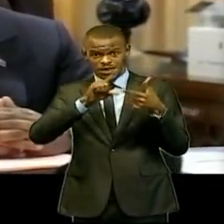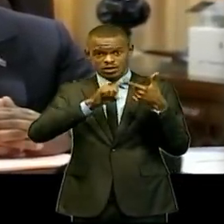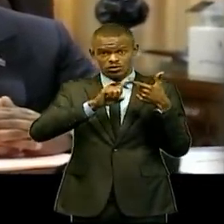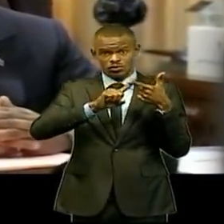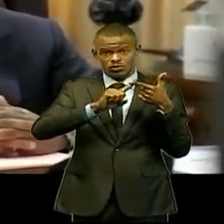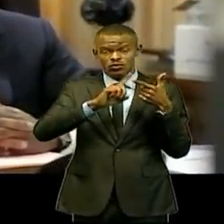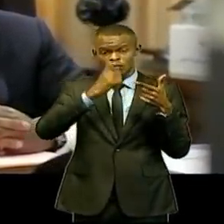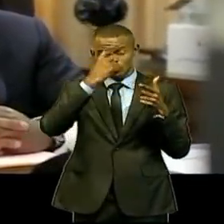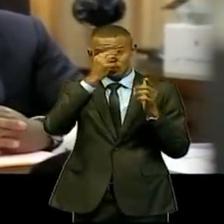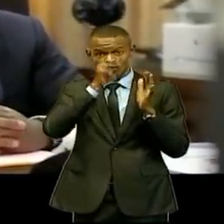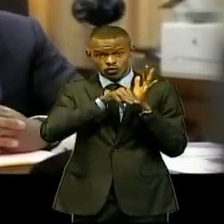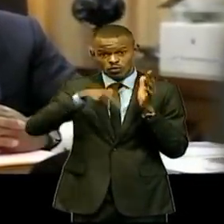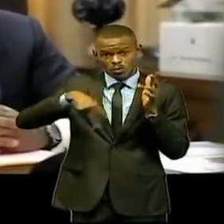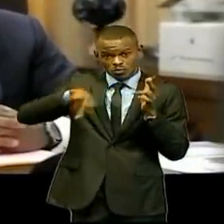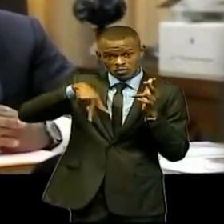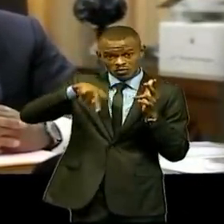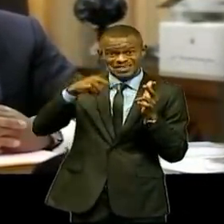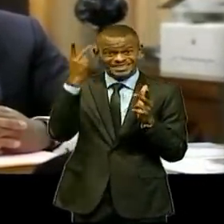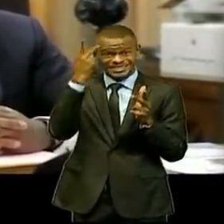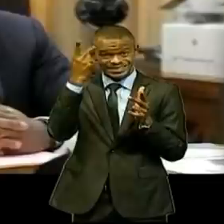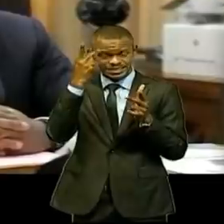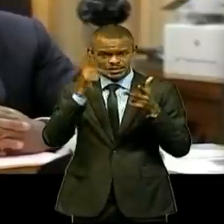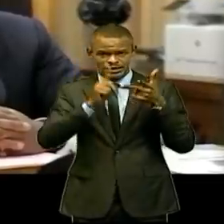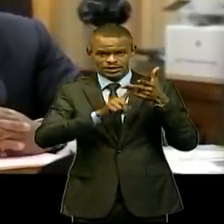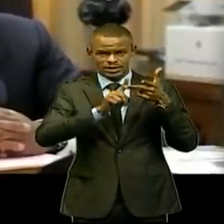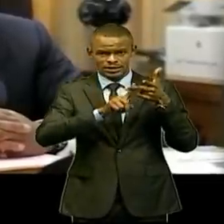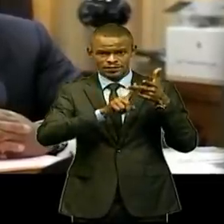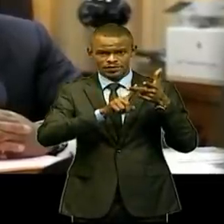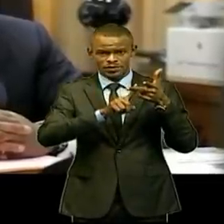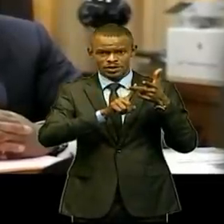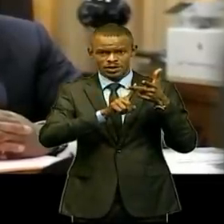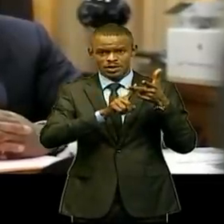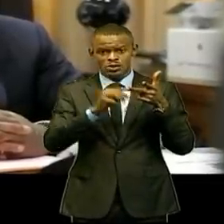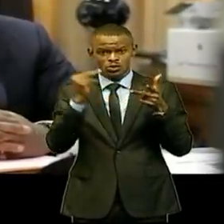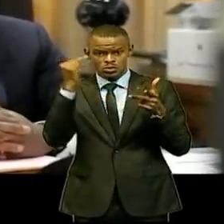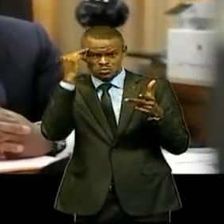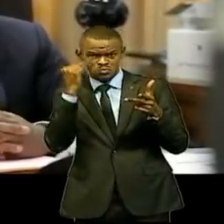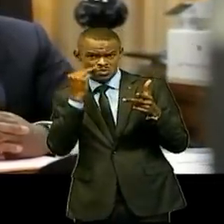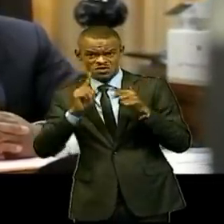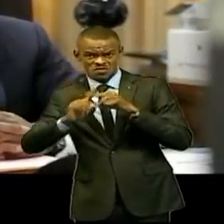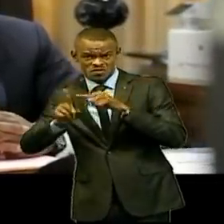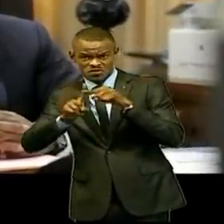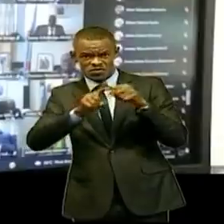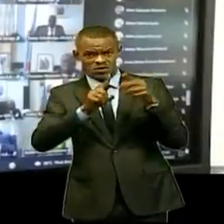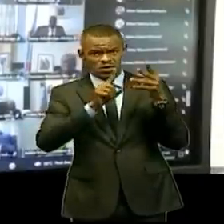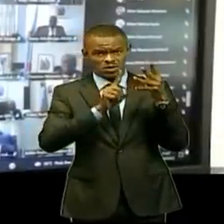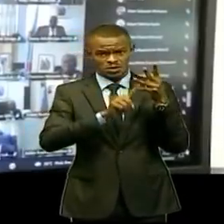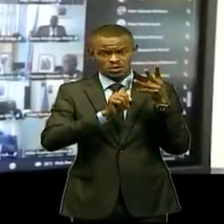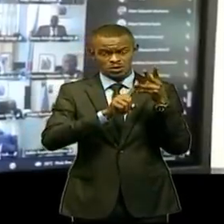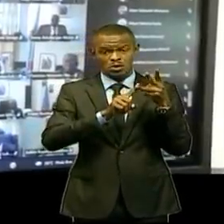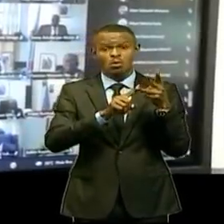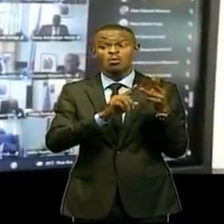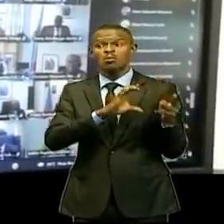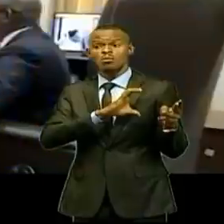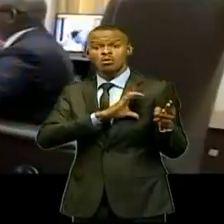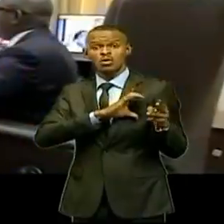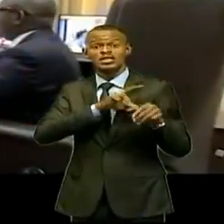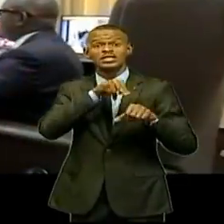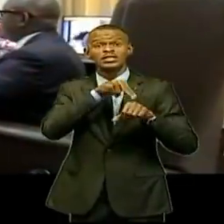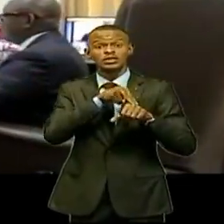Affaires foncières, la police nationale congolaise, ainsi que d'autres services habilités en vue de